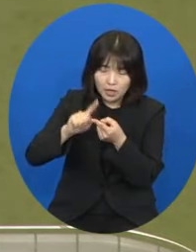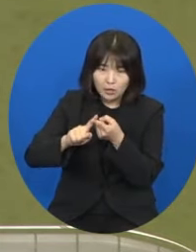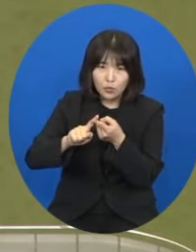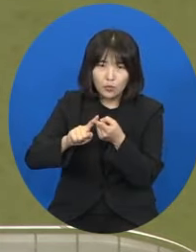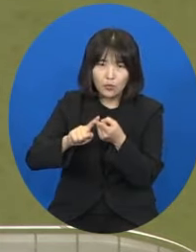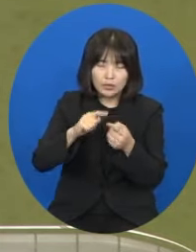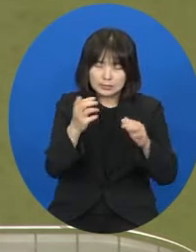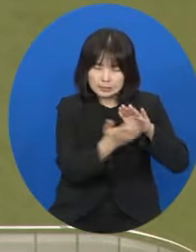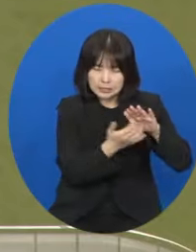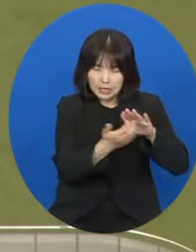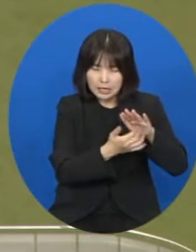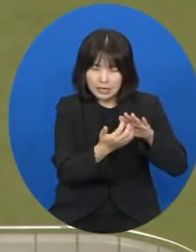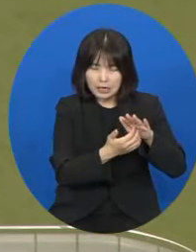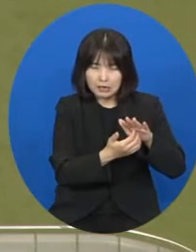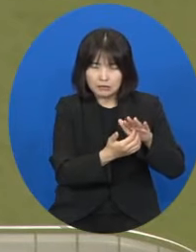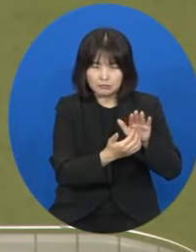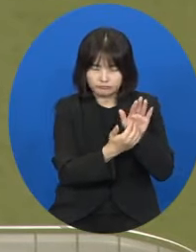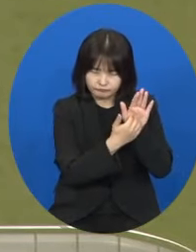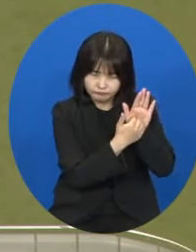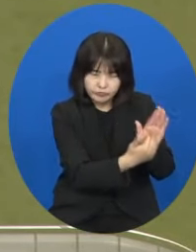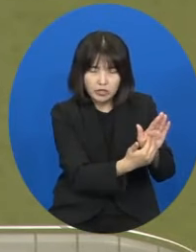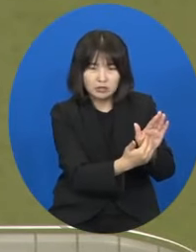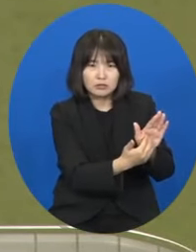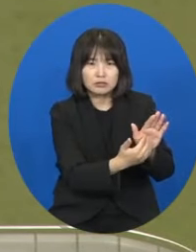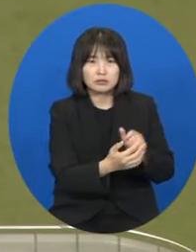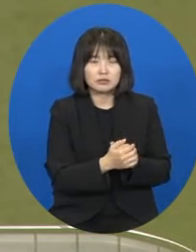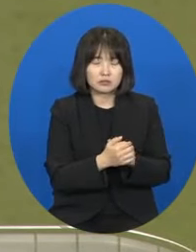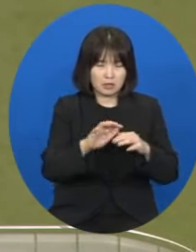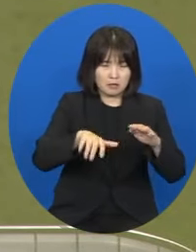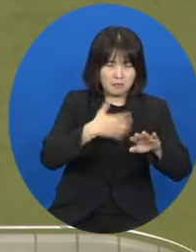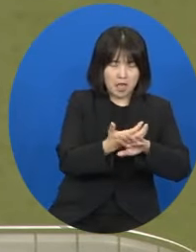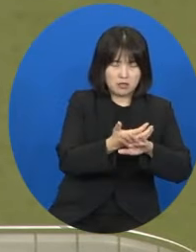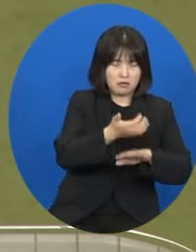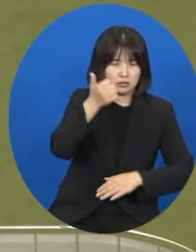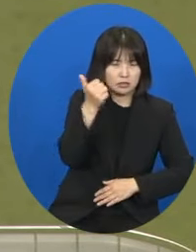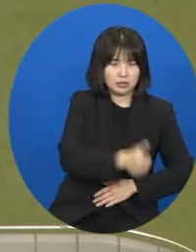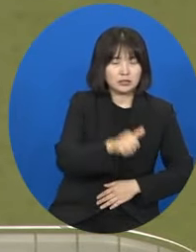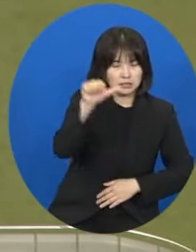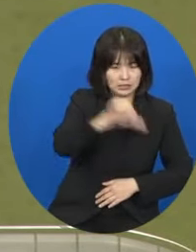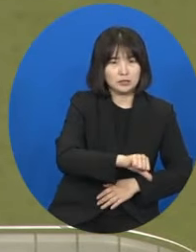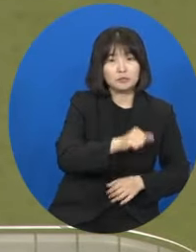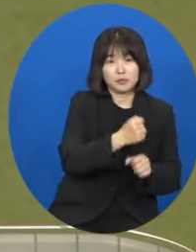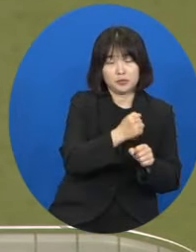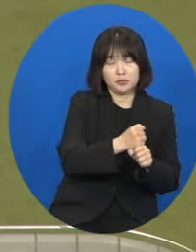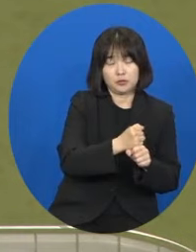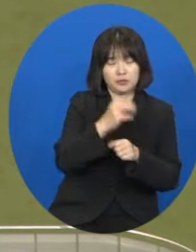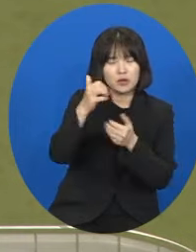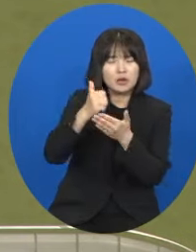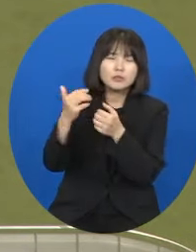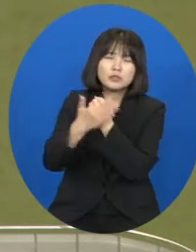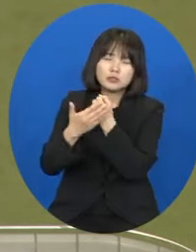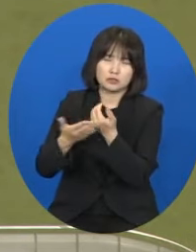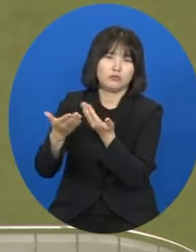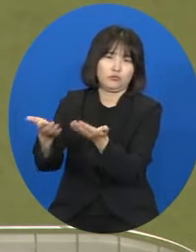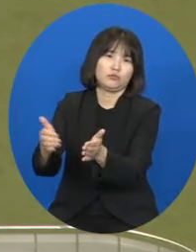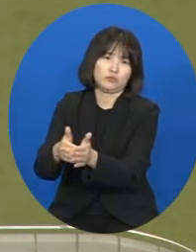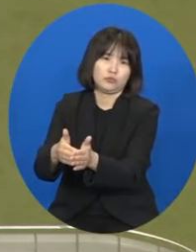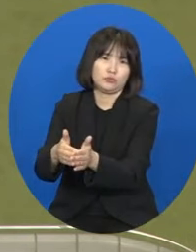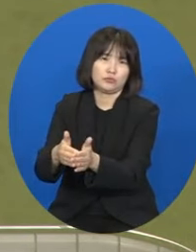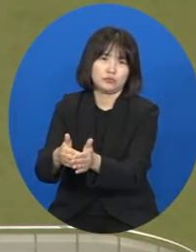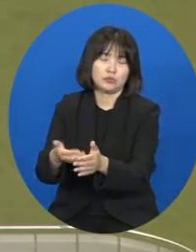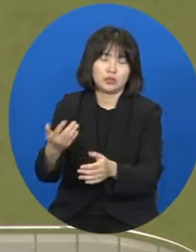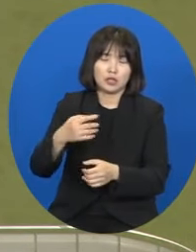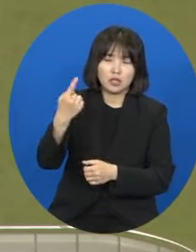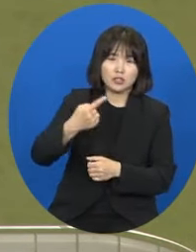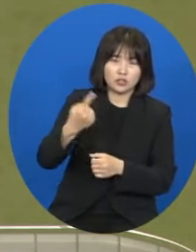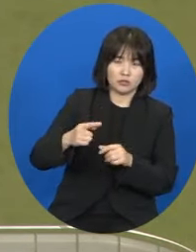책략이 먹히지 않게 해서 결국에는 이 압살람의 반역이 실패로 끝나게 합니다. 하나님 은혜를 베풀어 주신 거예요. 근데 여러분 1000년이